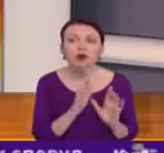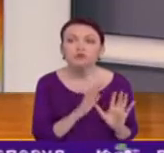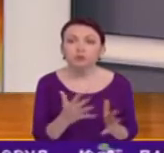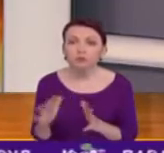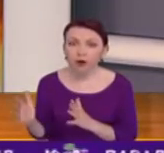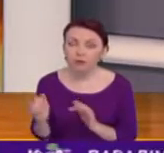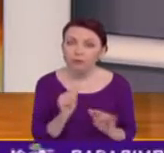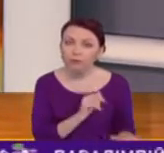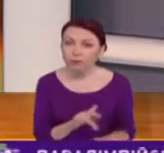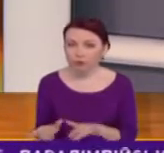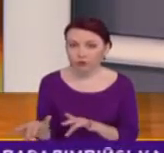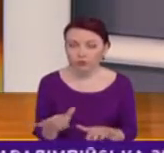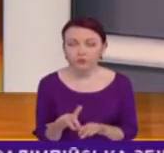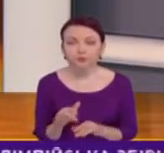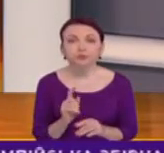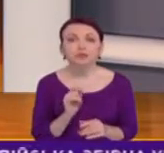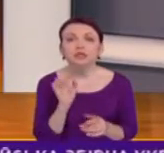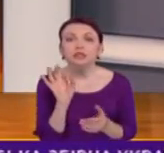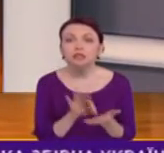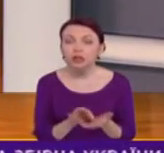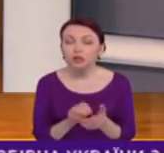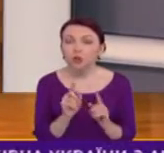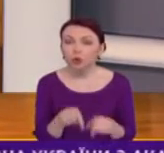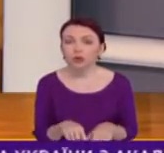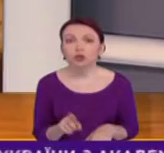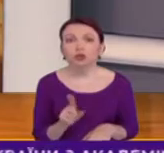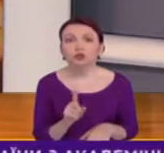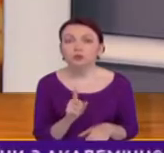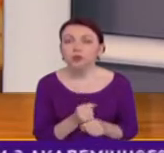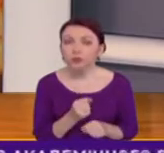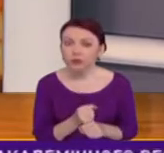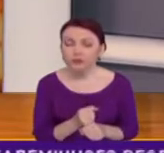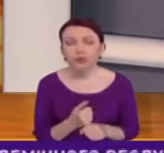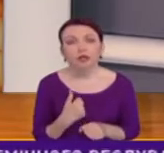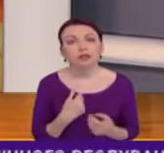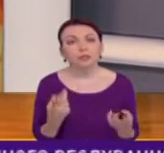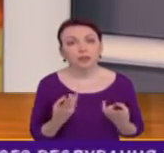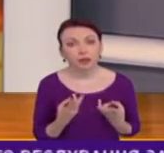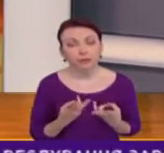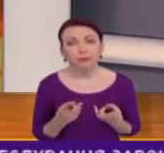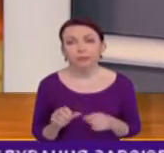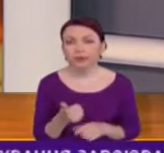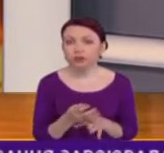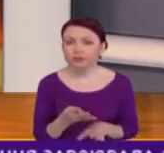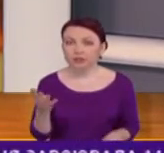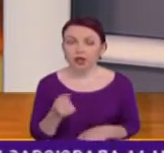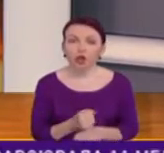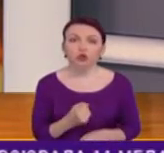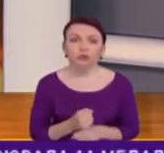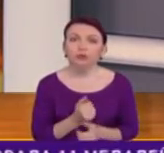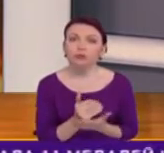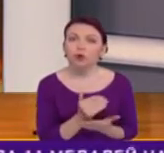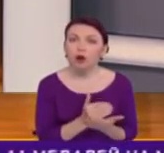процедура. Тобто для того, щоб ми щось зробили, нам треба, перш за все, розробити